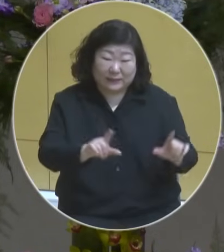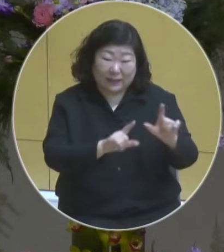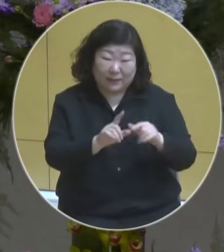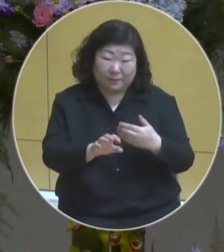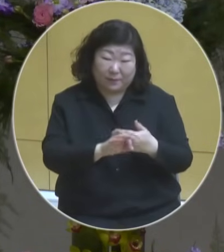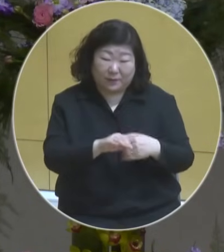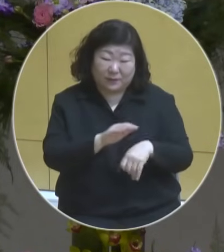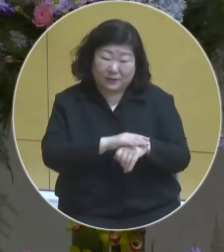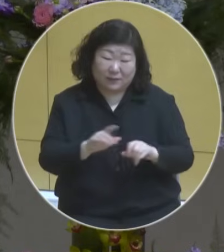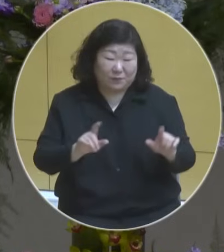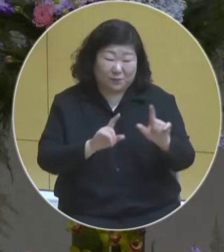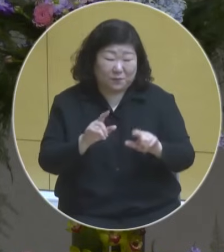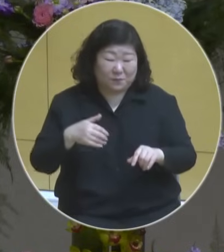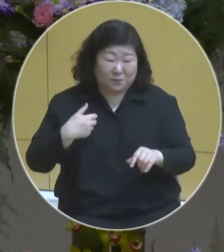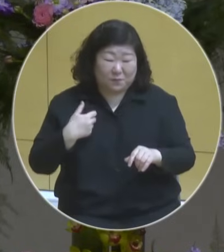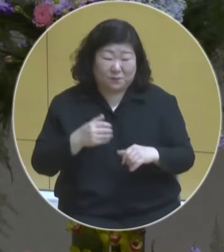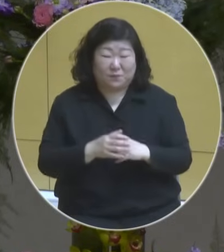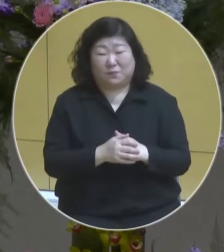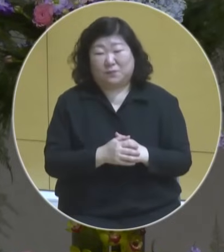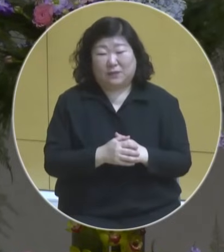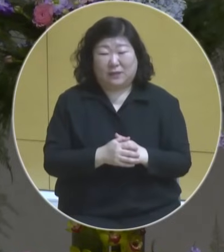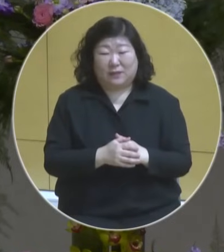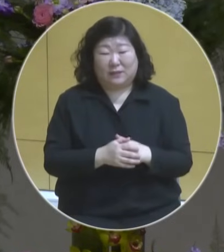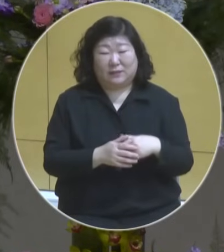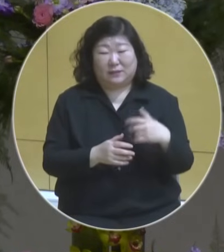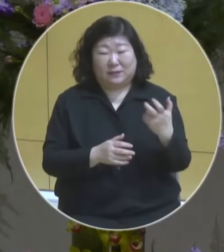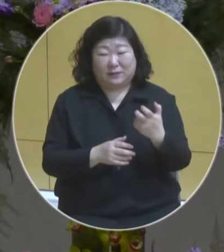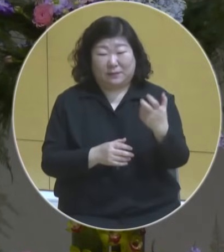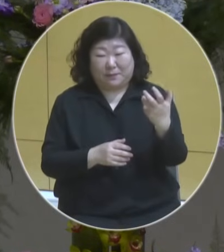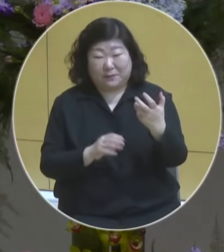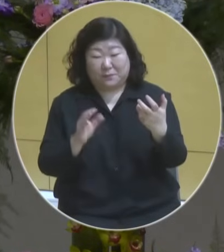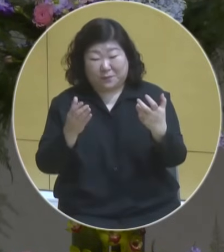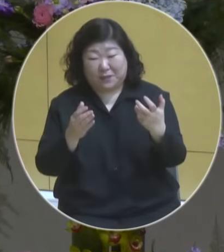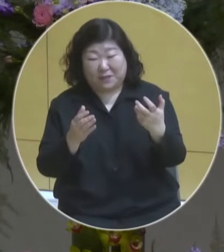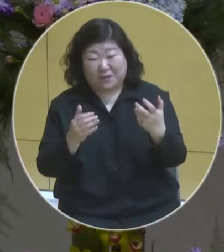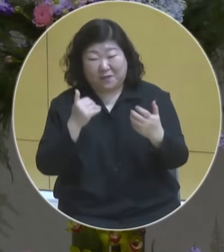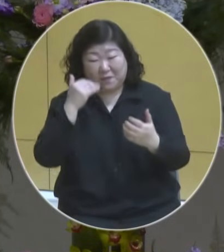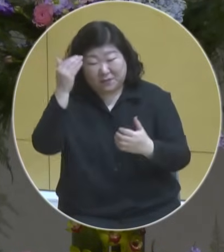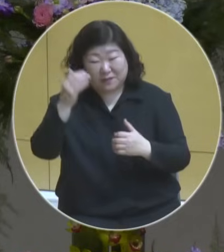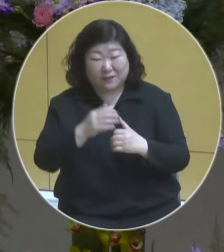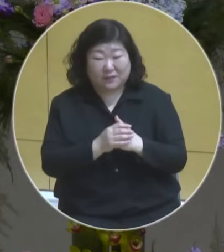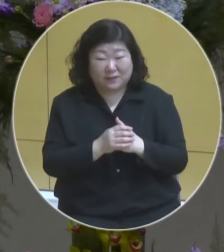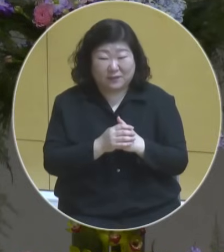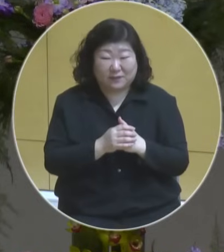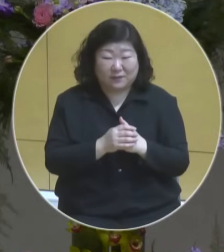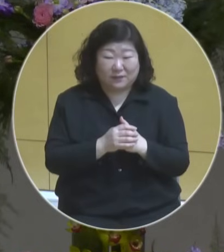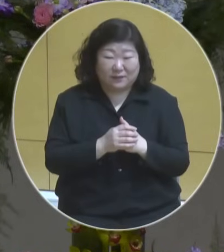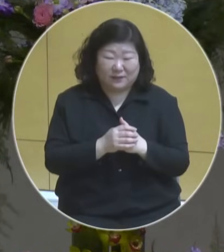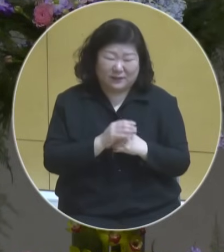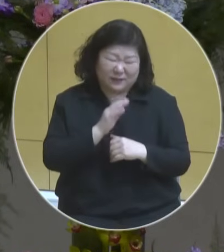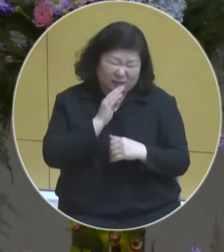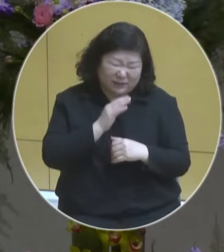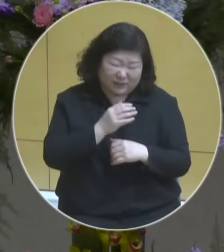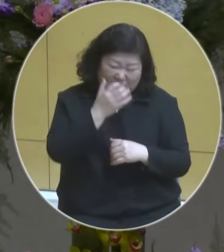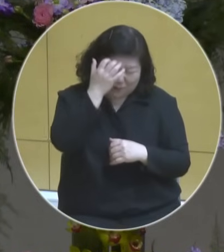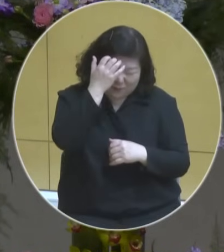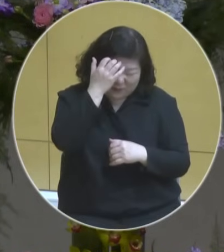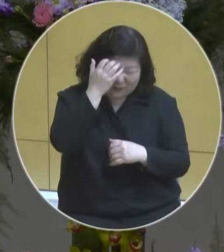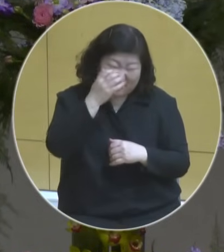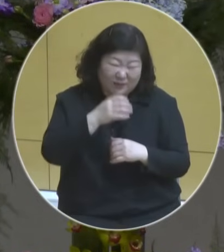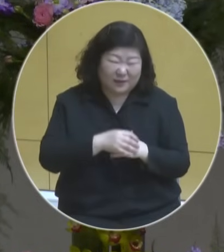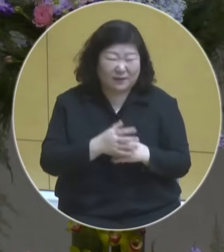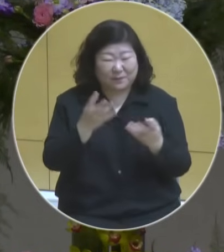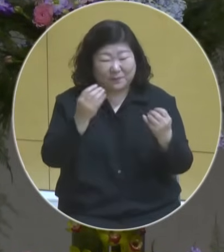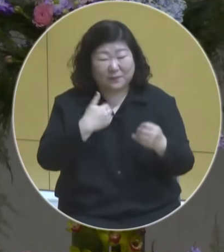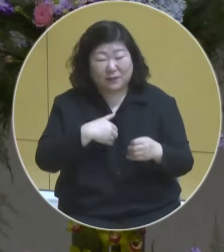몰라 여기에 7 80 대신 어르신들은 인생길이 나그네길 얼마나 고달픈 인생이 가는 걸 얼마나 아실 거예요 그리고 나이가